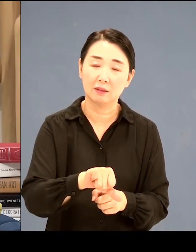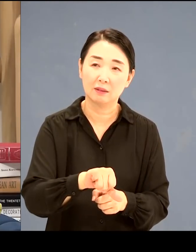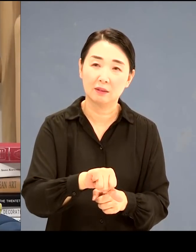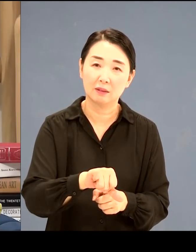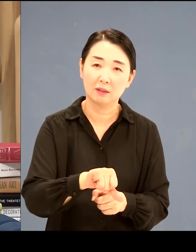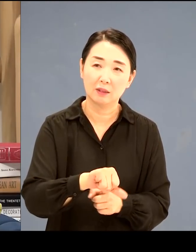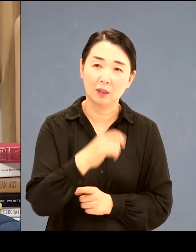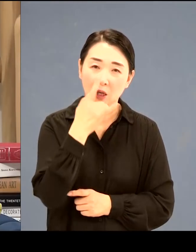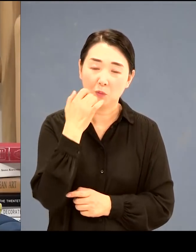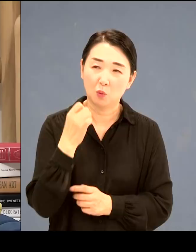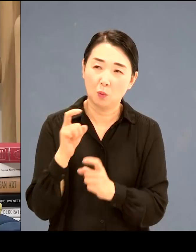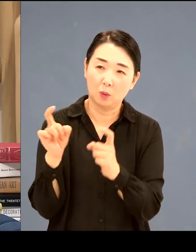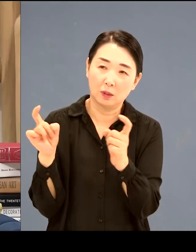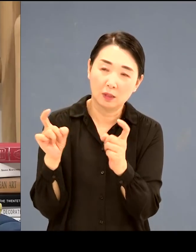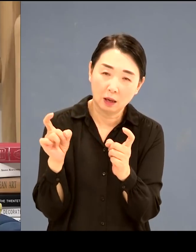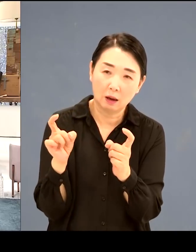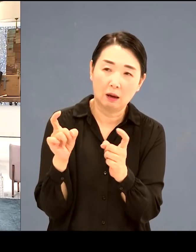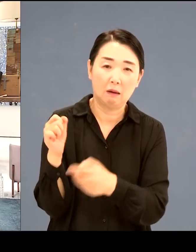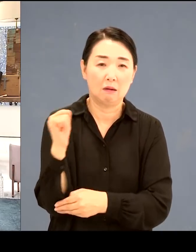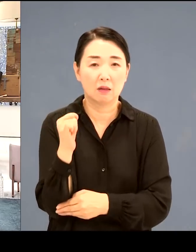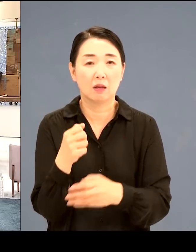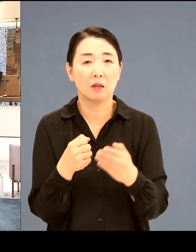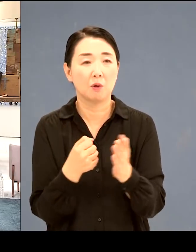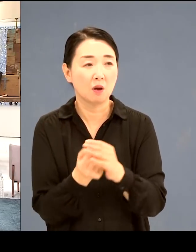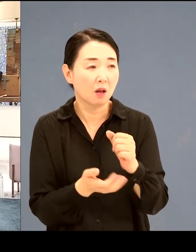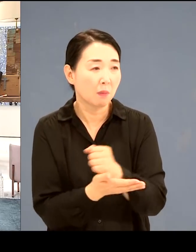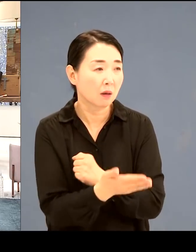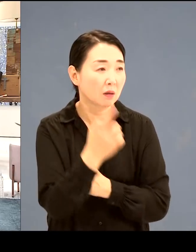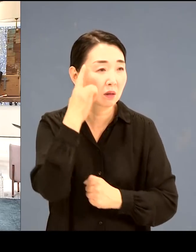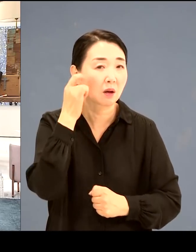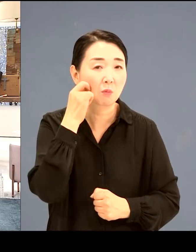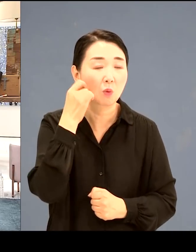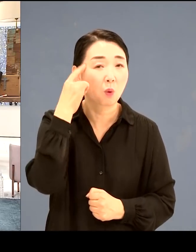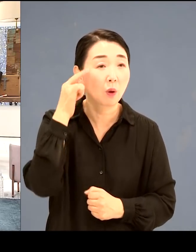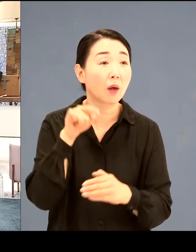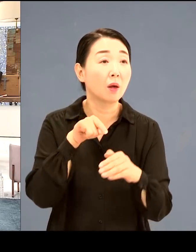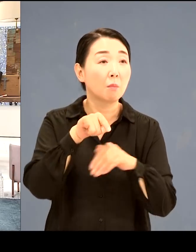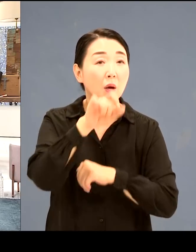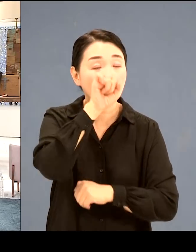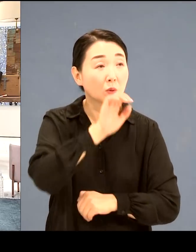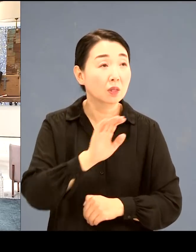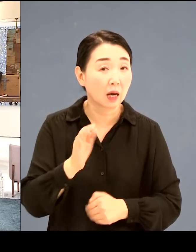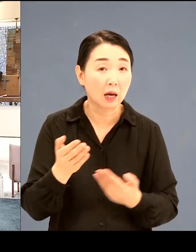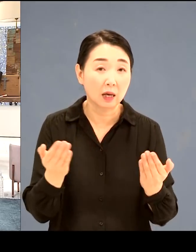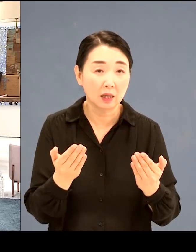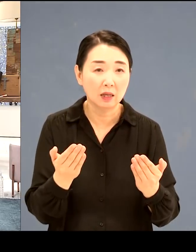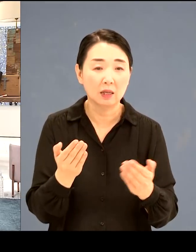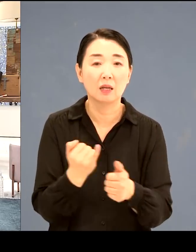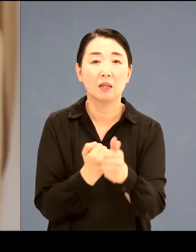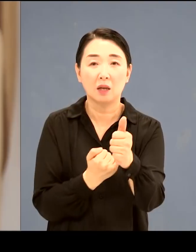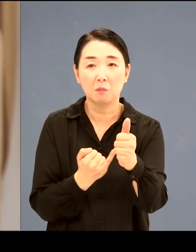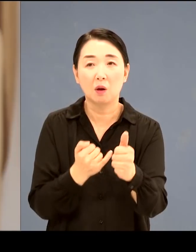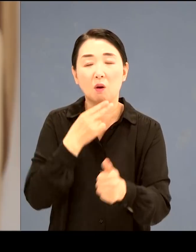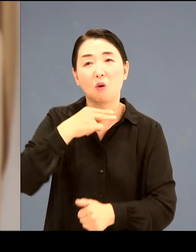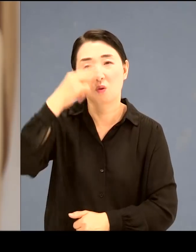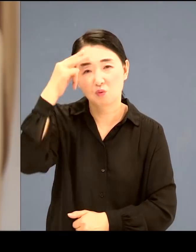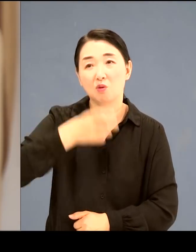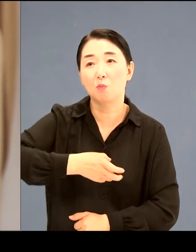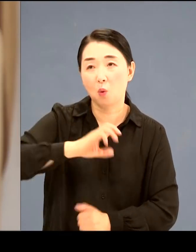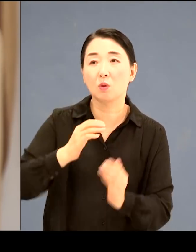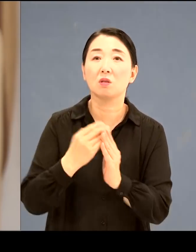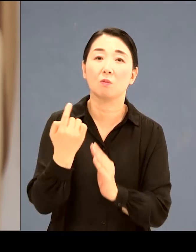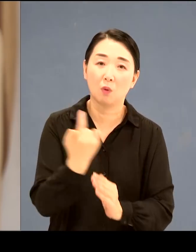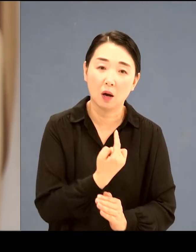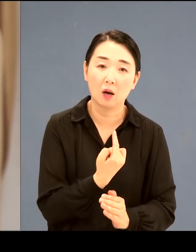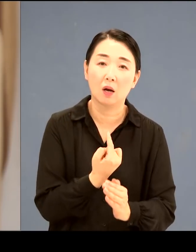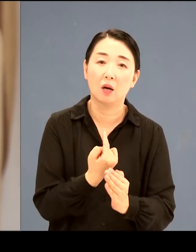영향을 받는다는 생각을 전혀 못했어요. 네. 그러니까 밖에서 안 좋은 일이 있으면 남편은 술을 마시고 집에 들어왔고 네. 서로 무슨